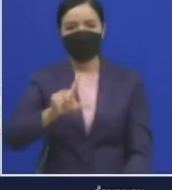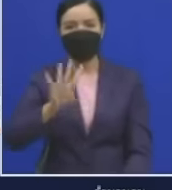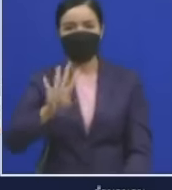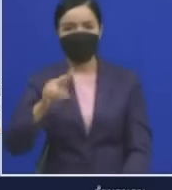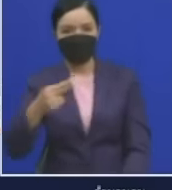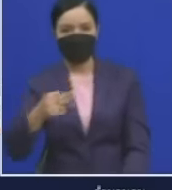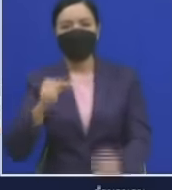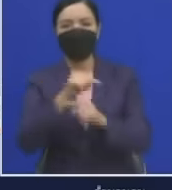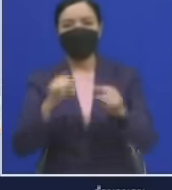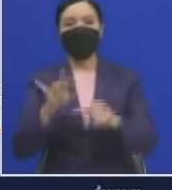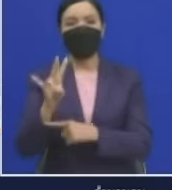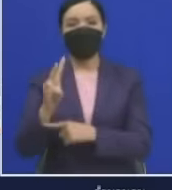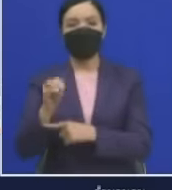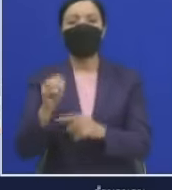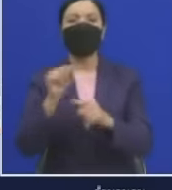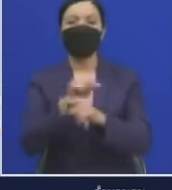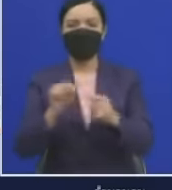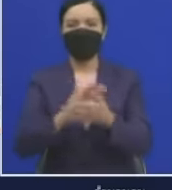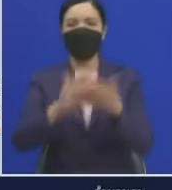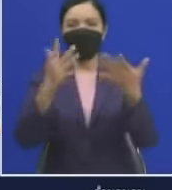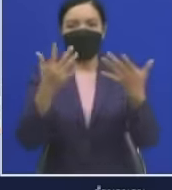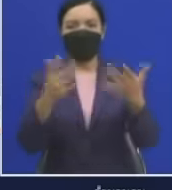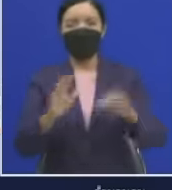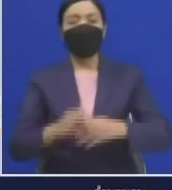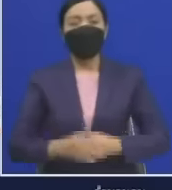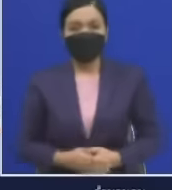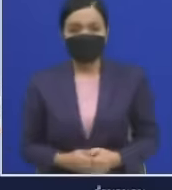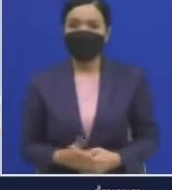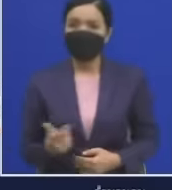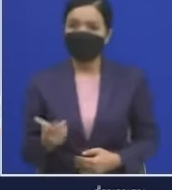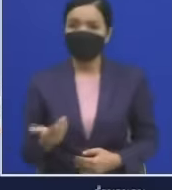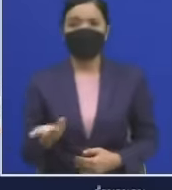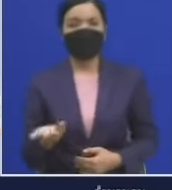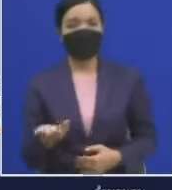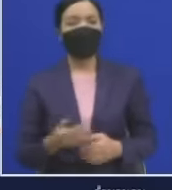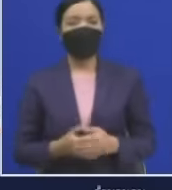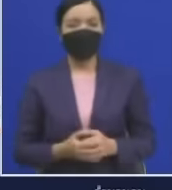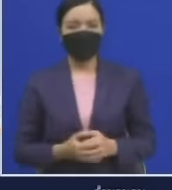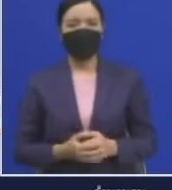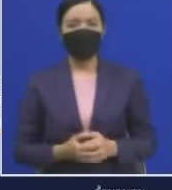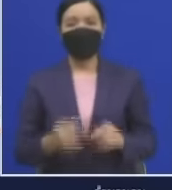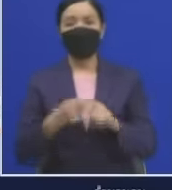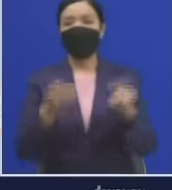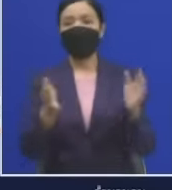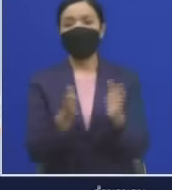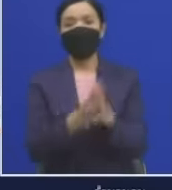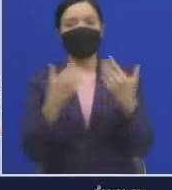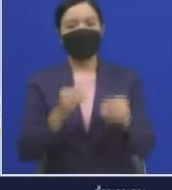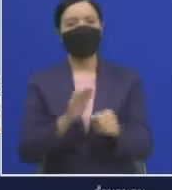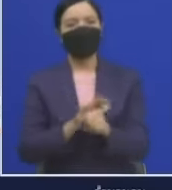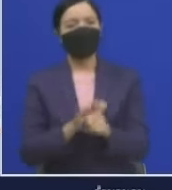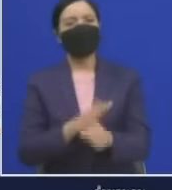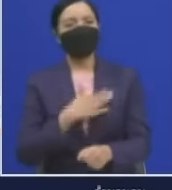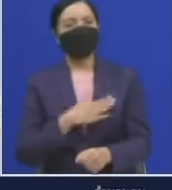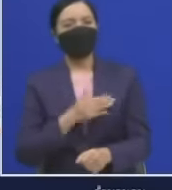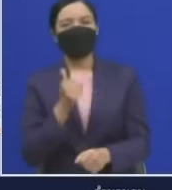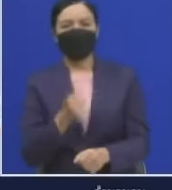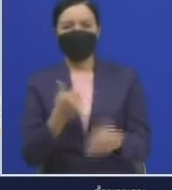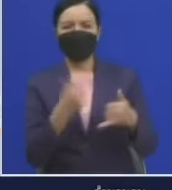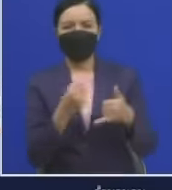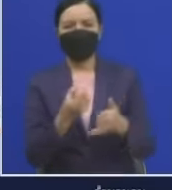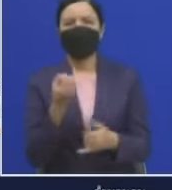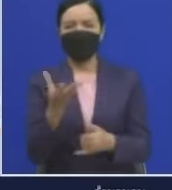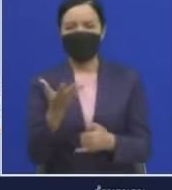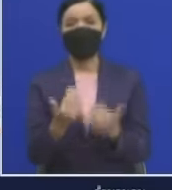ดเป็น 70% ก็เยอะนะ ก็ถือได้ว่าอยู่ในระดับที่รวมๆแล้วเนี่ย น่าพอใจ น่าพอใจมาก